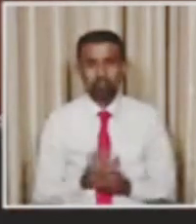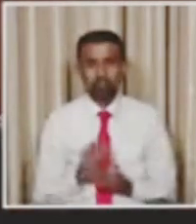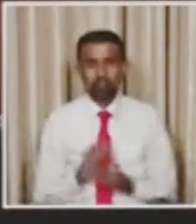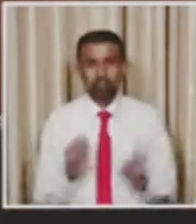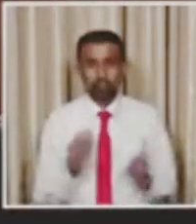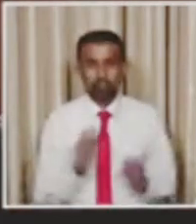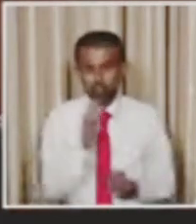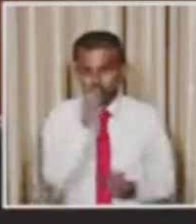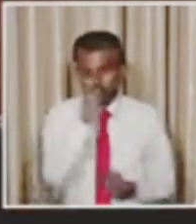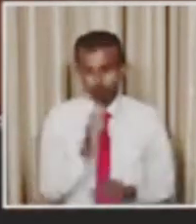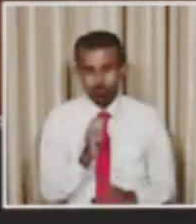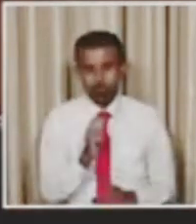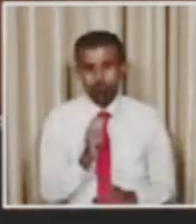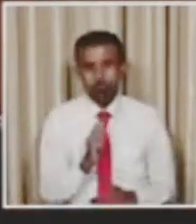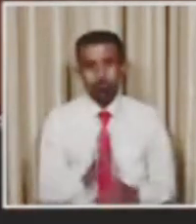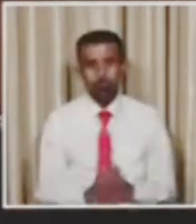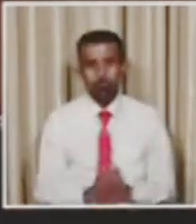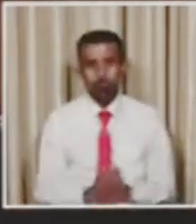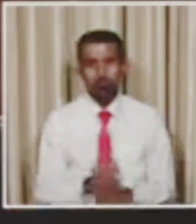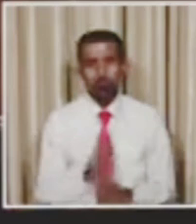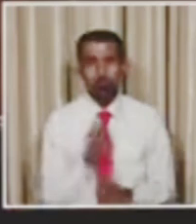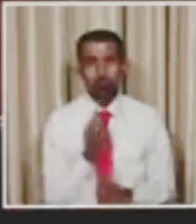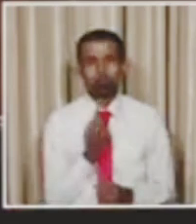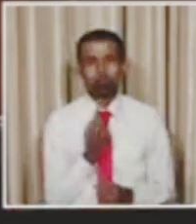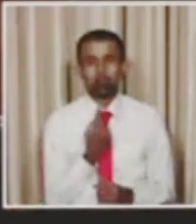මන්ත්‍රීතුමනි, පළමු කොටම